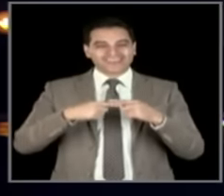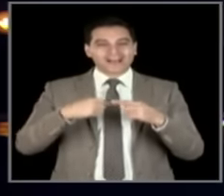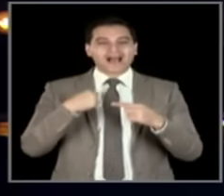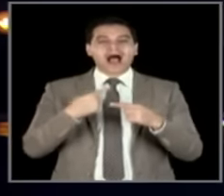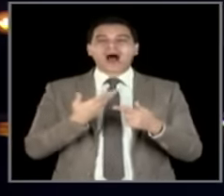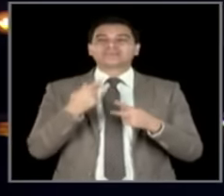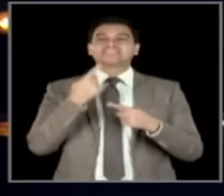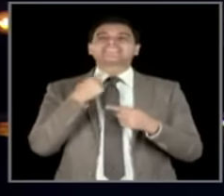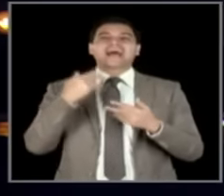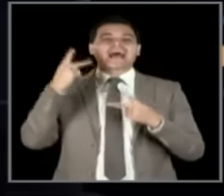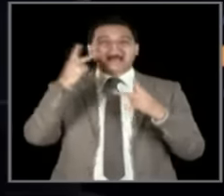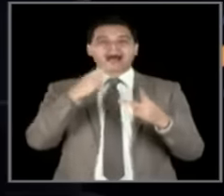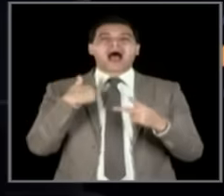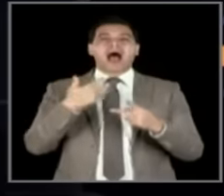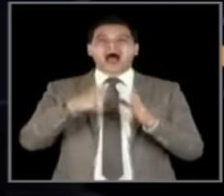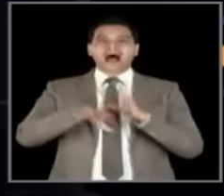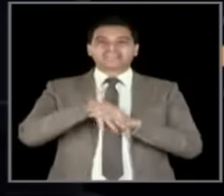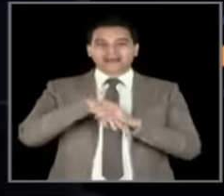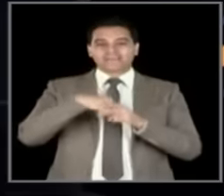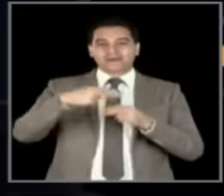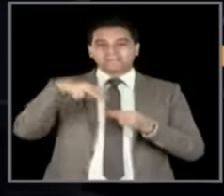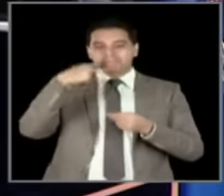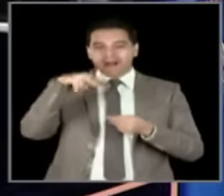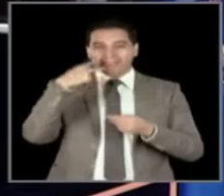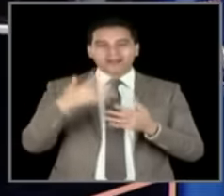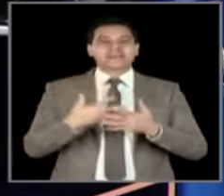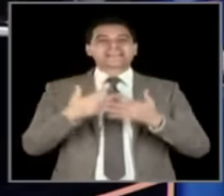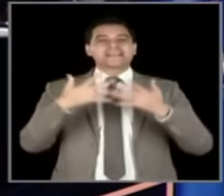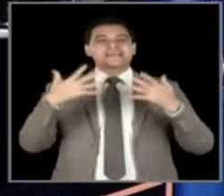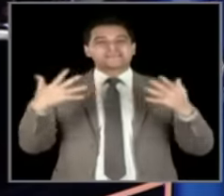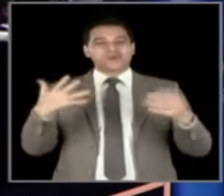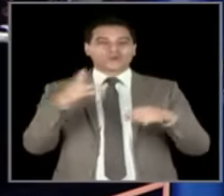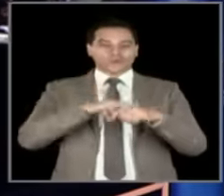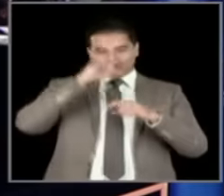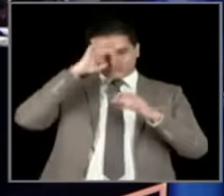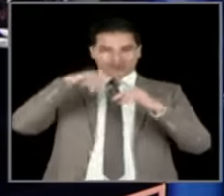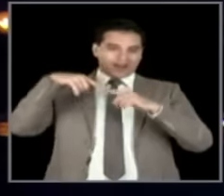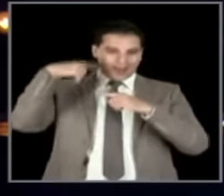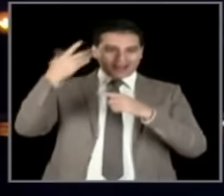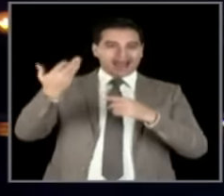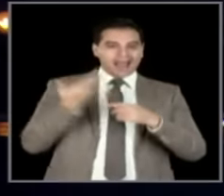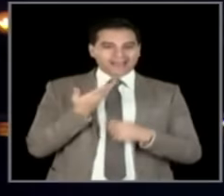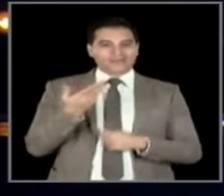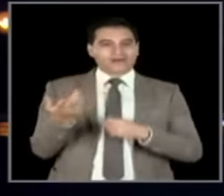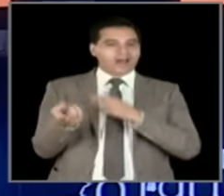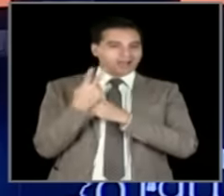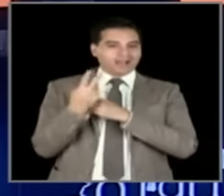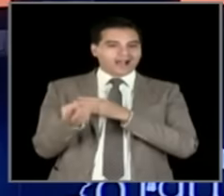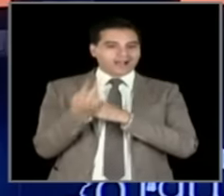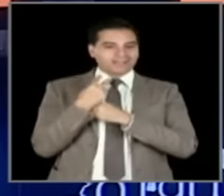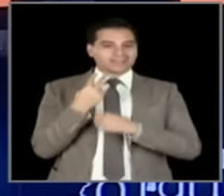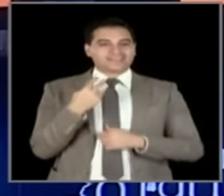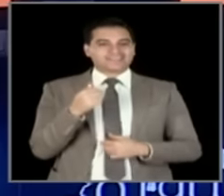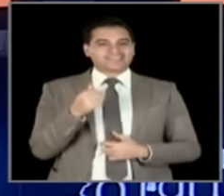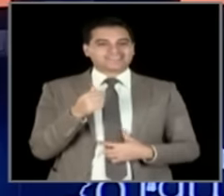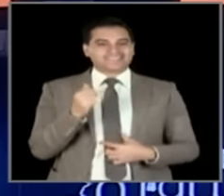بايه؟ عايز اعمل مطعم كبير جدا، وكل مره يقول لي الحلقه اللي جايه ويضحك عليا. الموسم اللي فات جبنا الفريسكا في البيست،